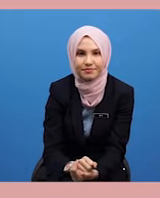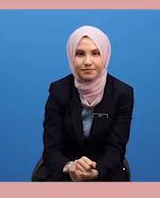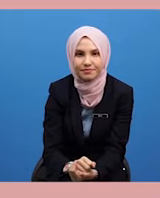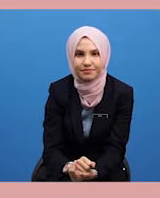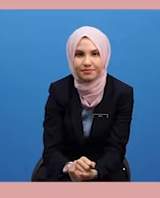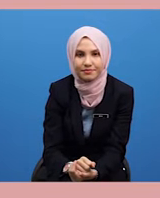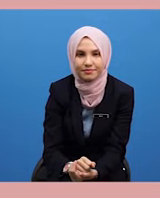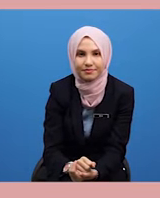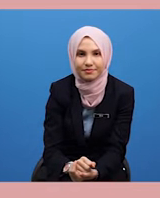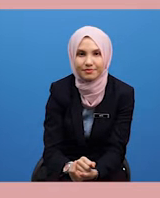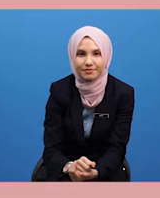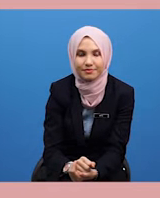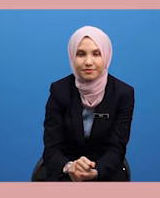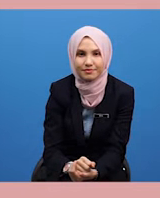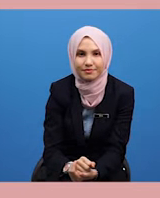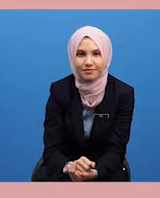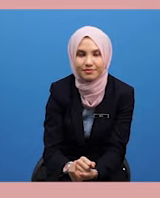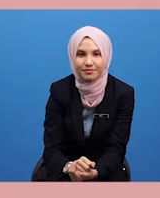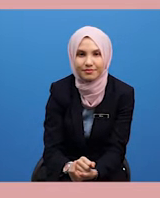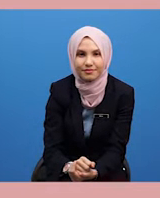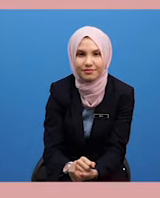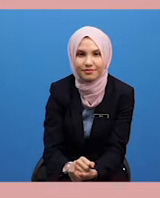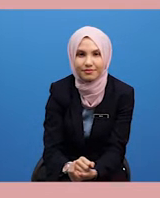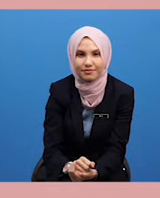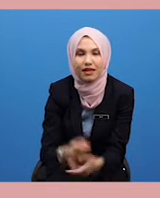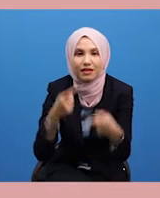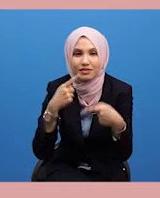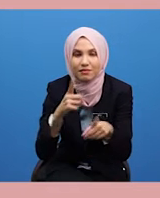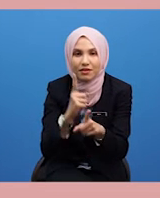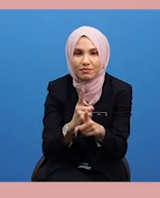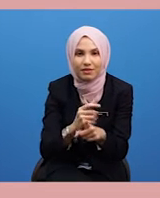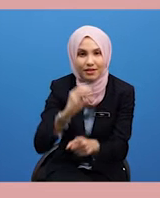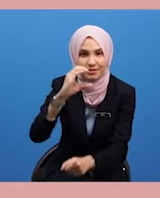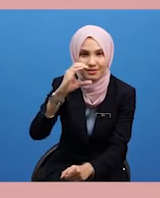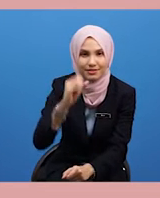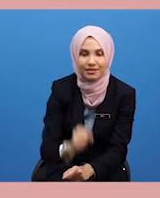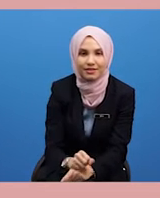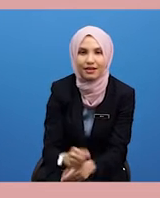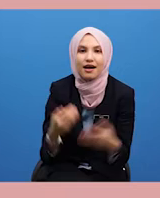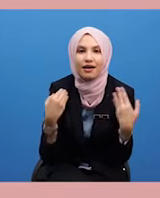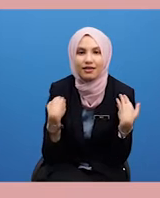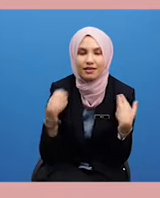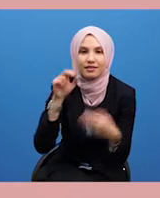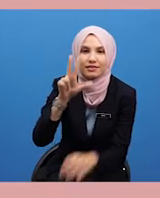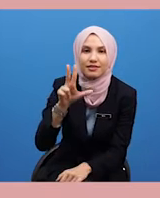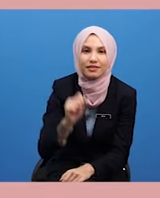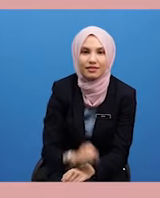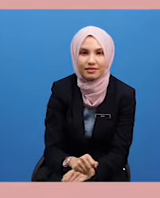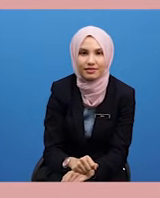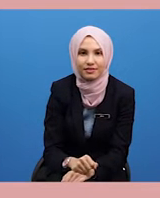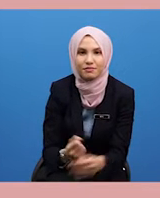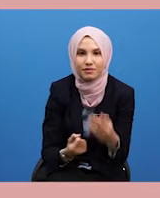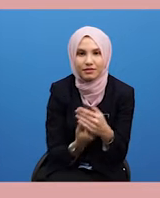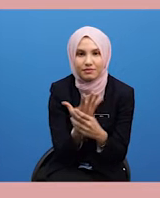4. Ya, jawapan yang betul ialah C. Terdapat 3 faktor utama